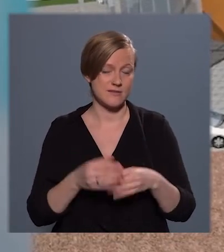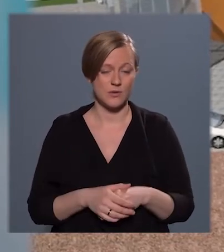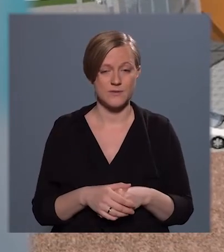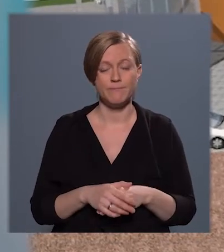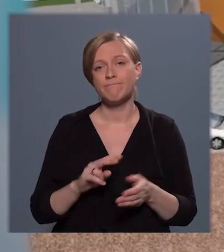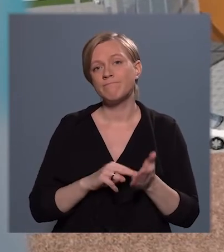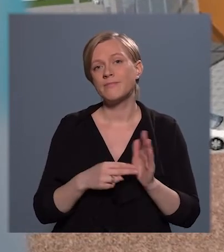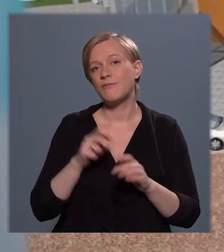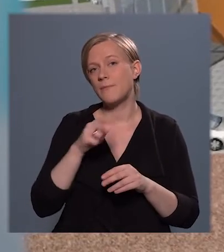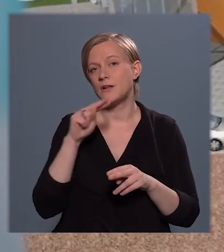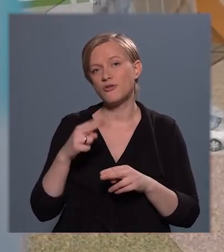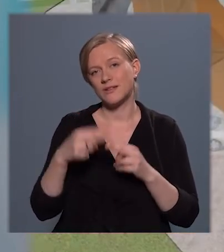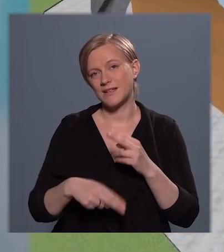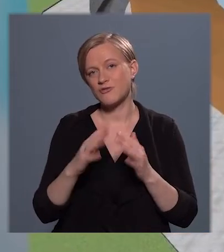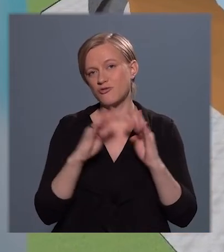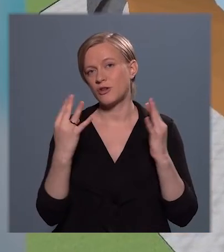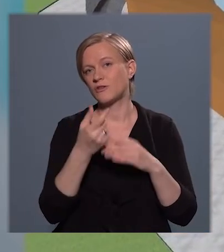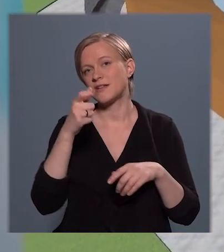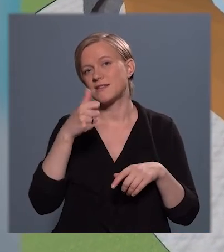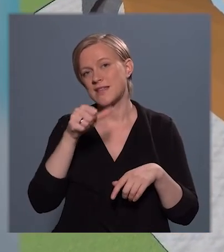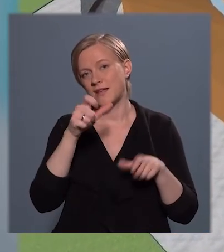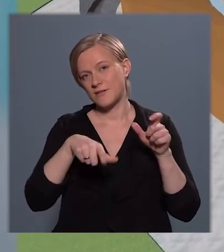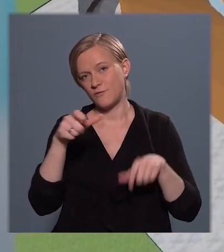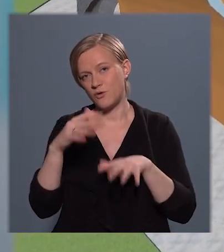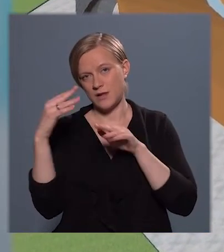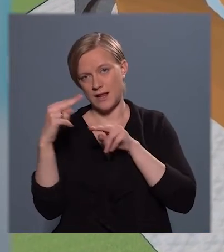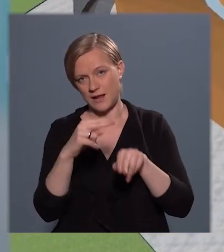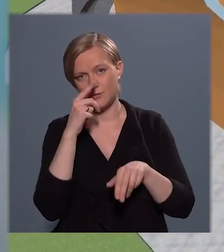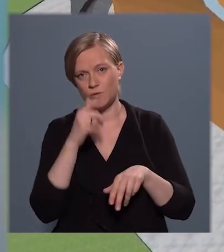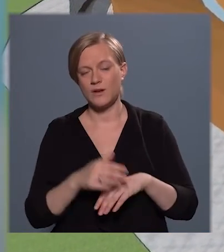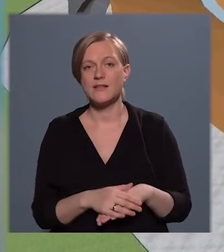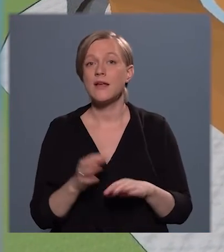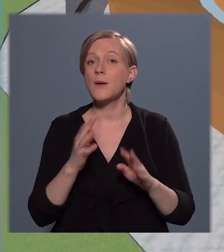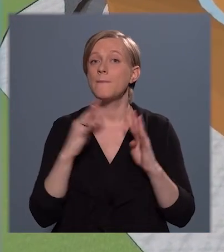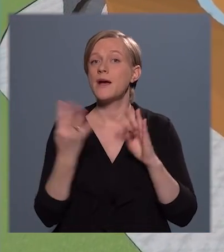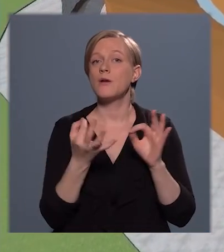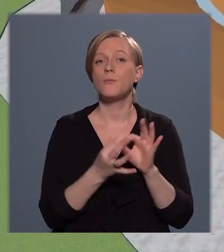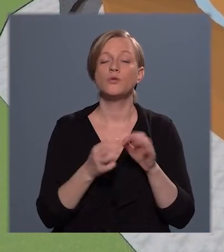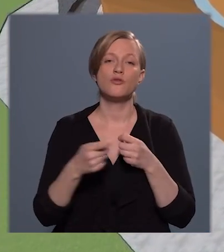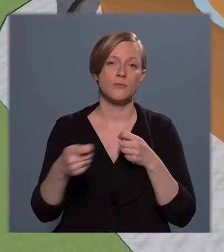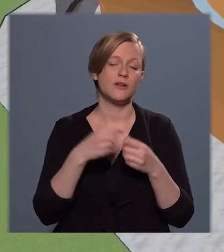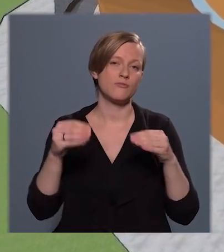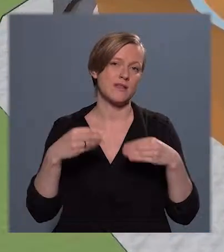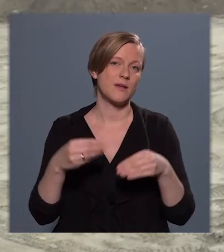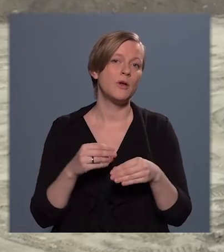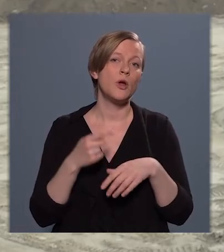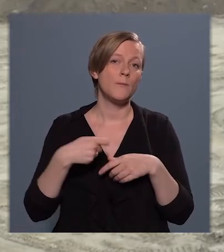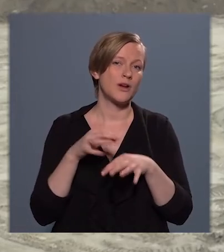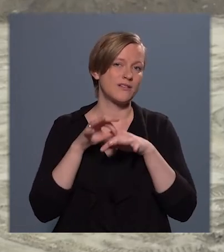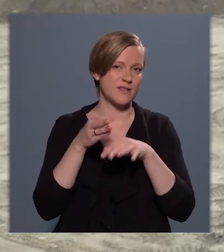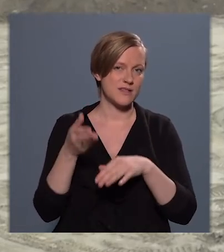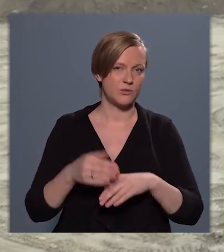elkészülő csarnokban 100 férőhelyes lelátó is lesz majd. A pálya pontos méretéről is beszámolt a projekt vezetője. Ez